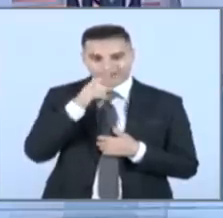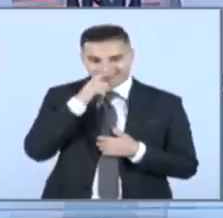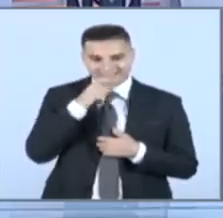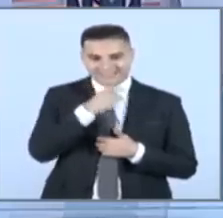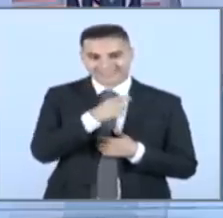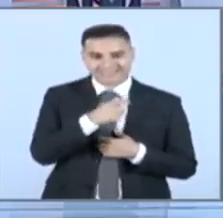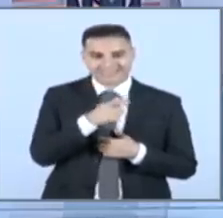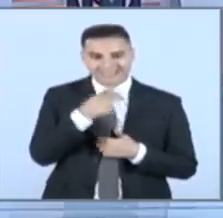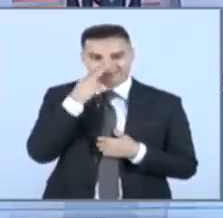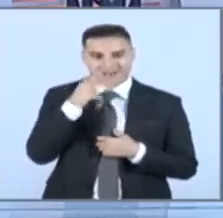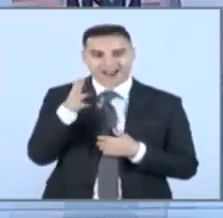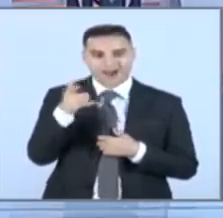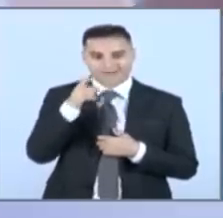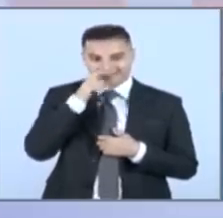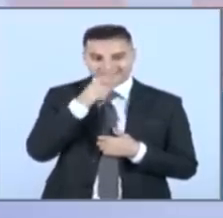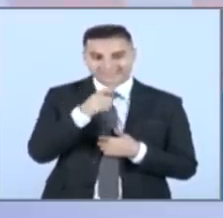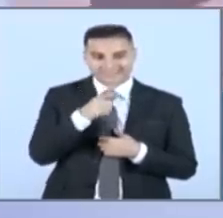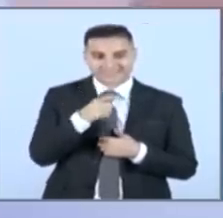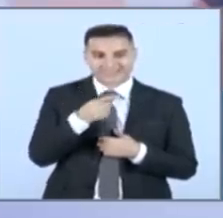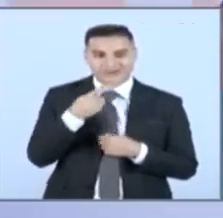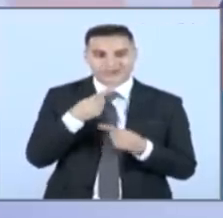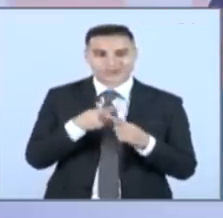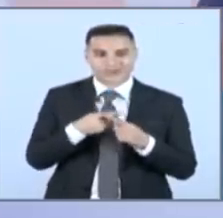لي. آسر بيغلس عليك؟ أسرة؟